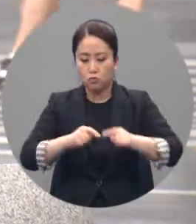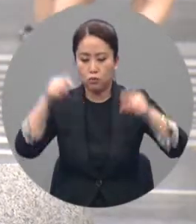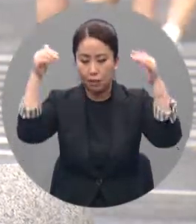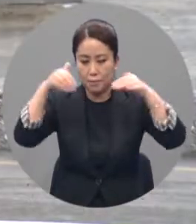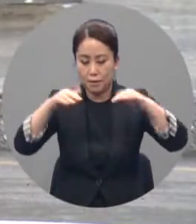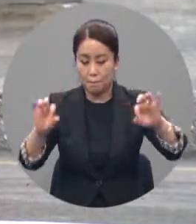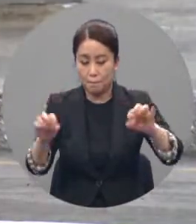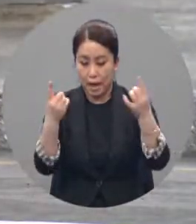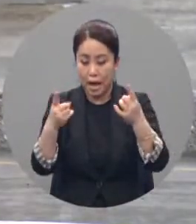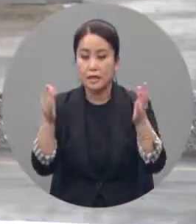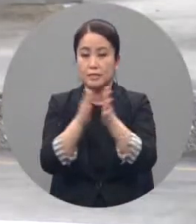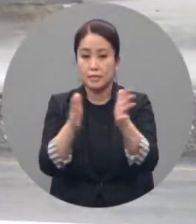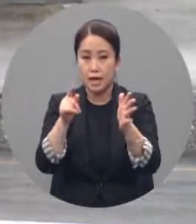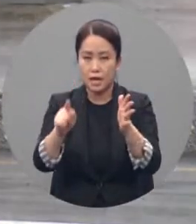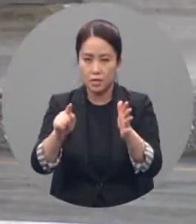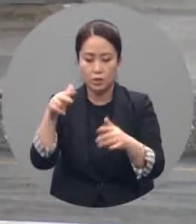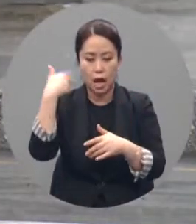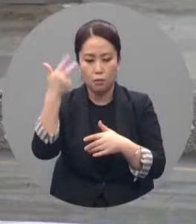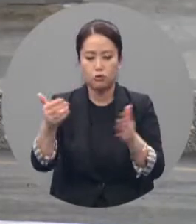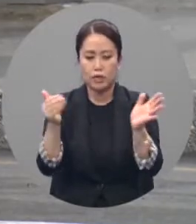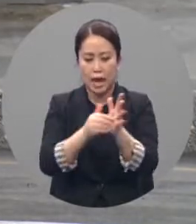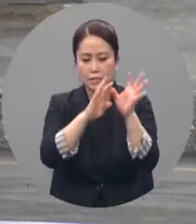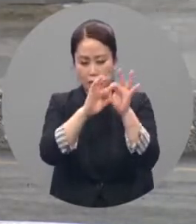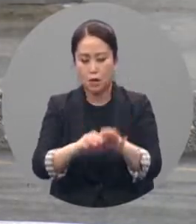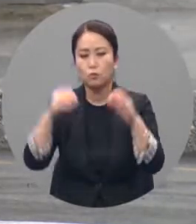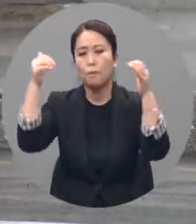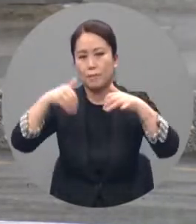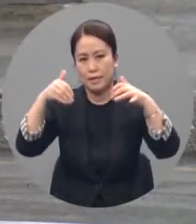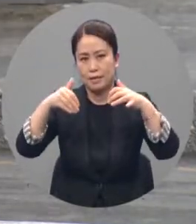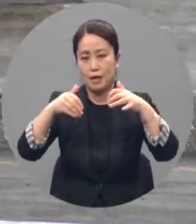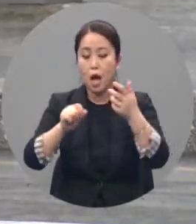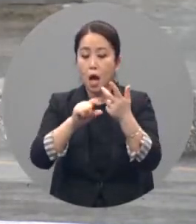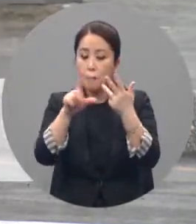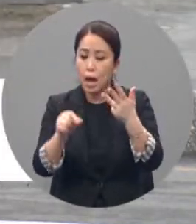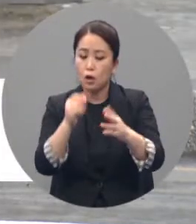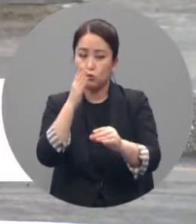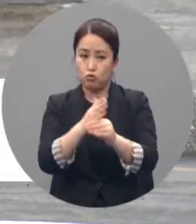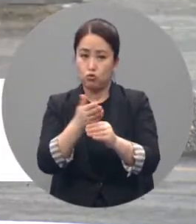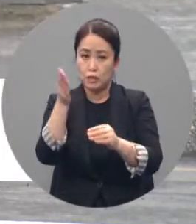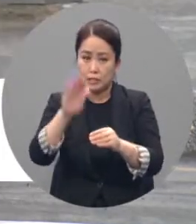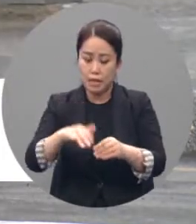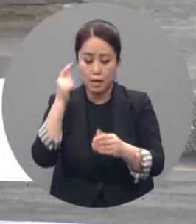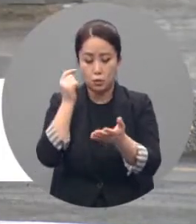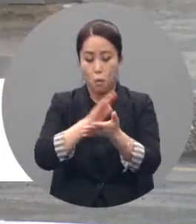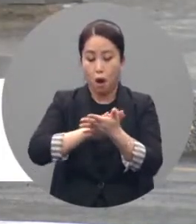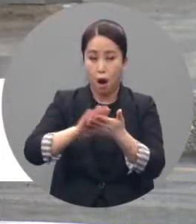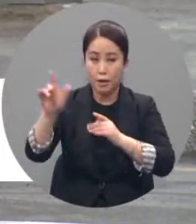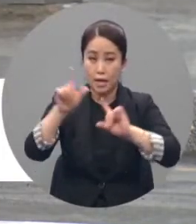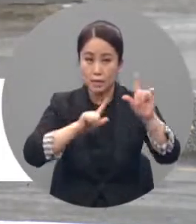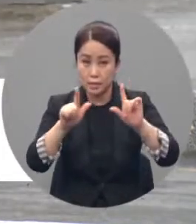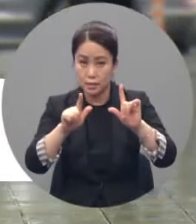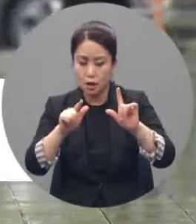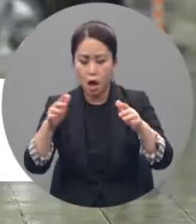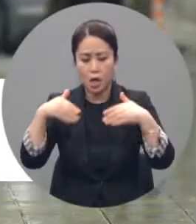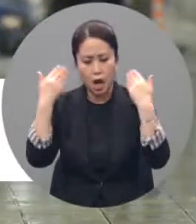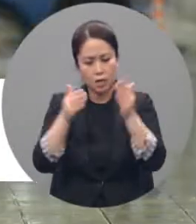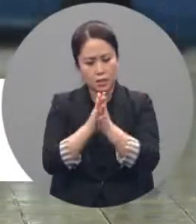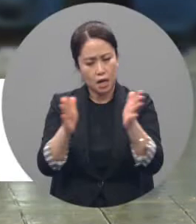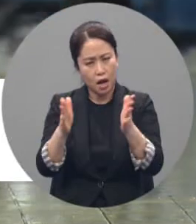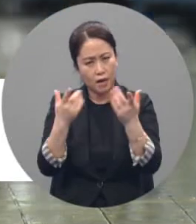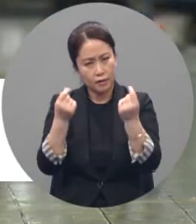주까지 길게 이어지겠습니다. 8월 중순인데도 부쩍 선선해진 날씨에 이렇게 가을이 오는 건가